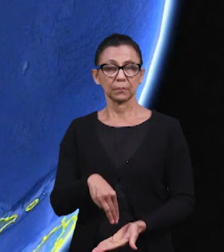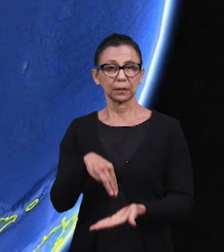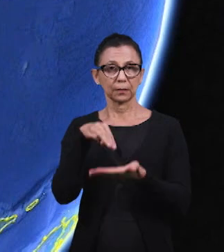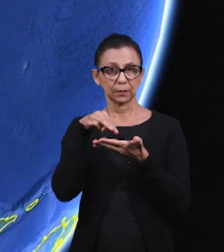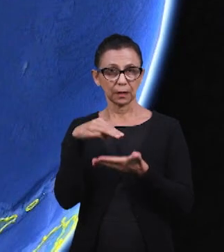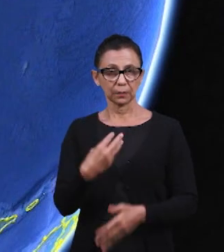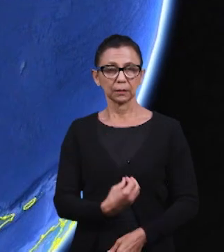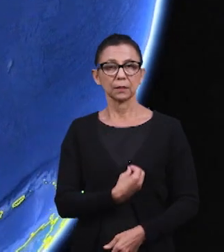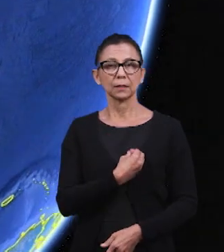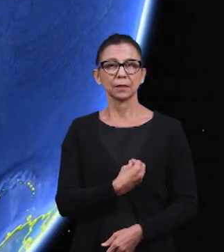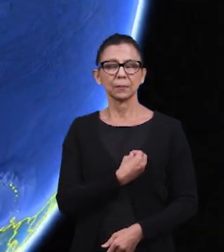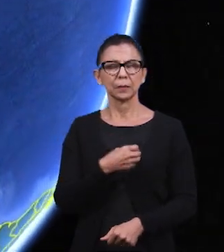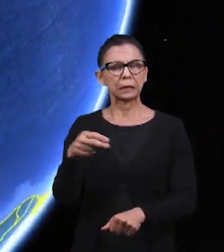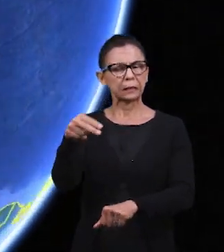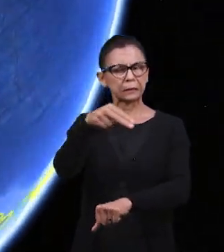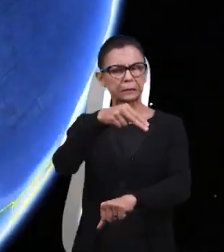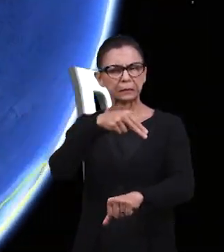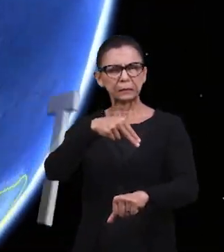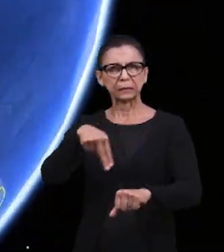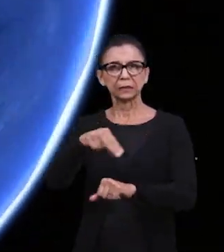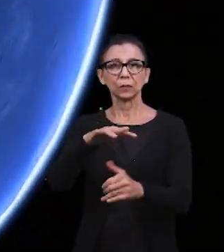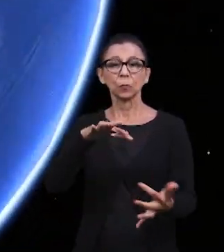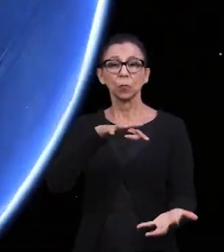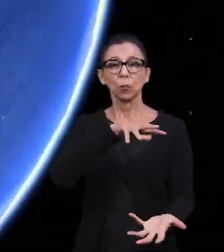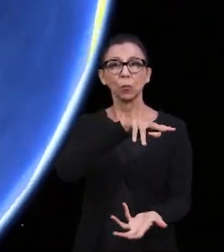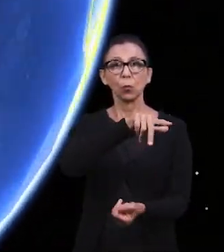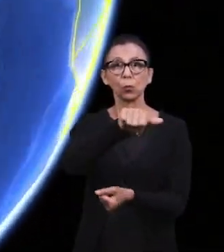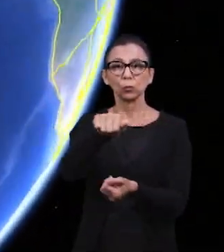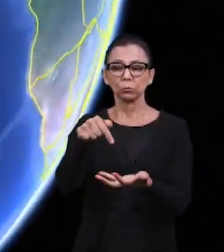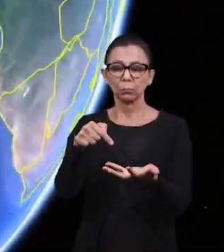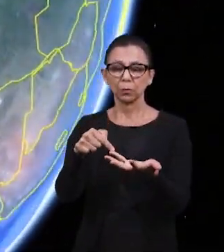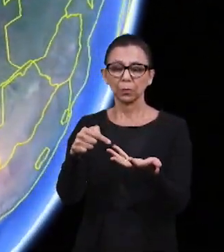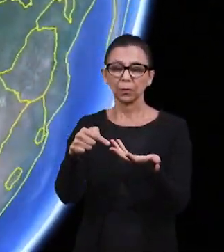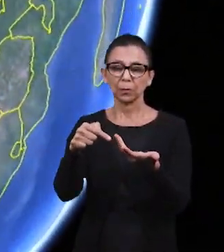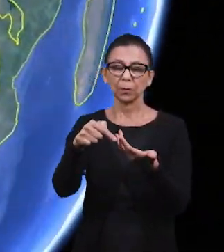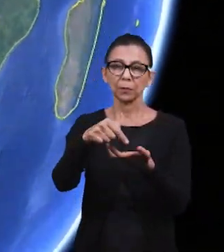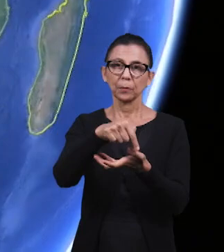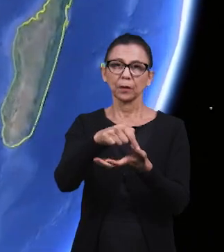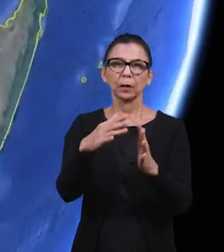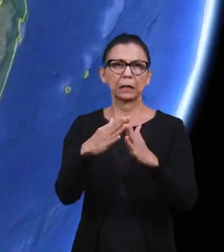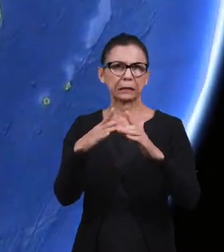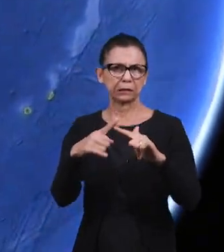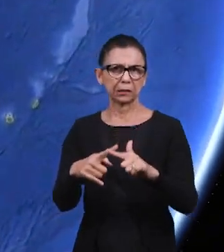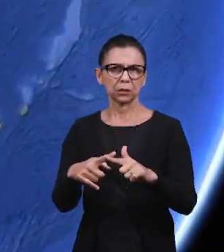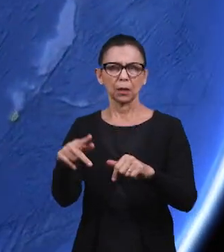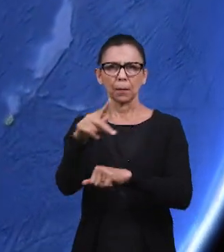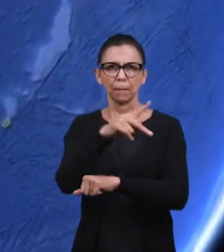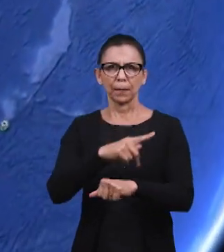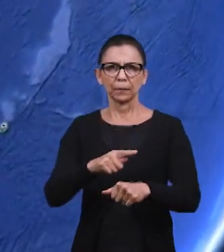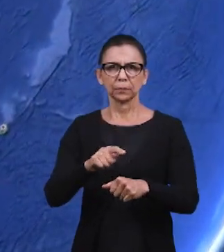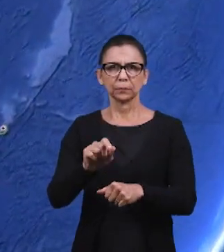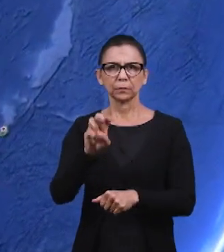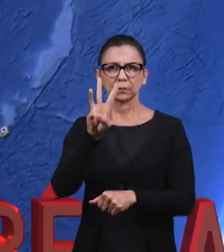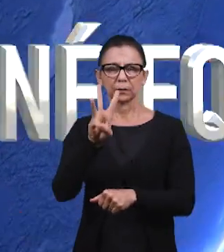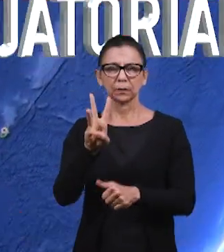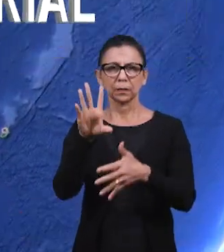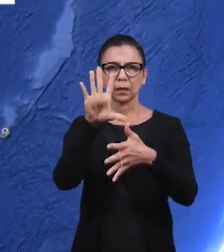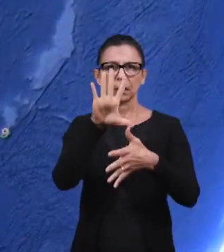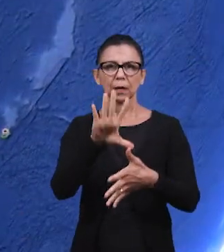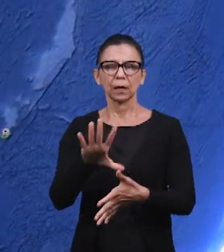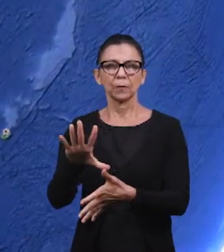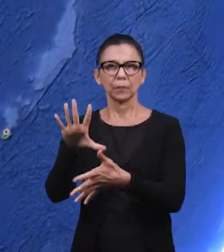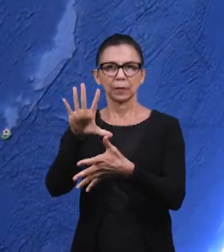l'Église chrétienne Maranatha est présente dans des nations dans tous les continents de la planète. Des églises dans les